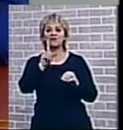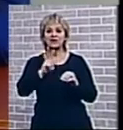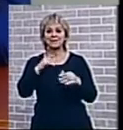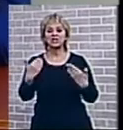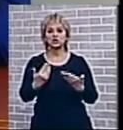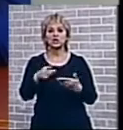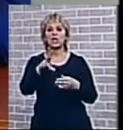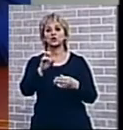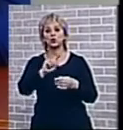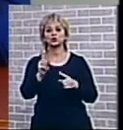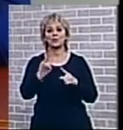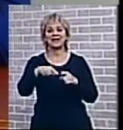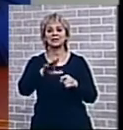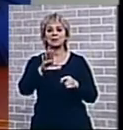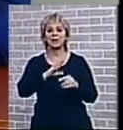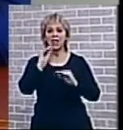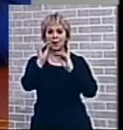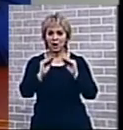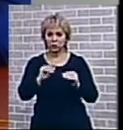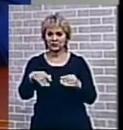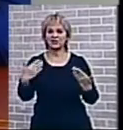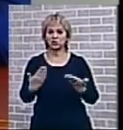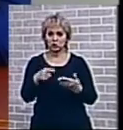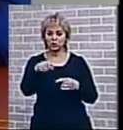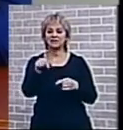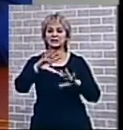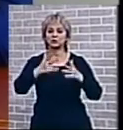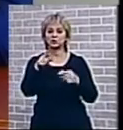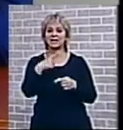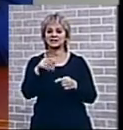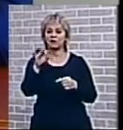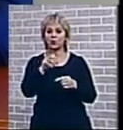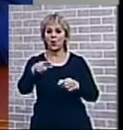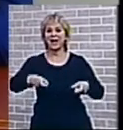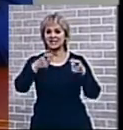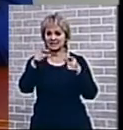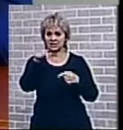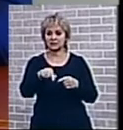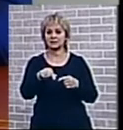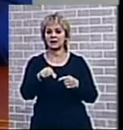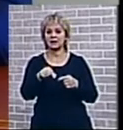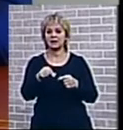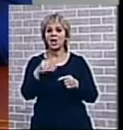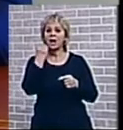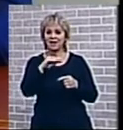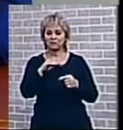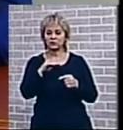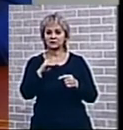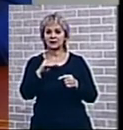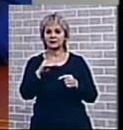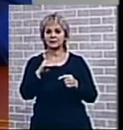временного жилья, но чтобы это было уже оборудованное жилье. В данном случае речь идет о гостиницах, о